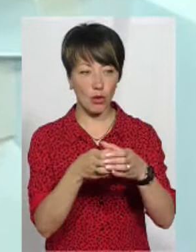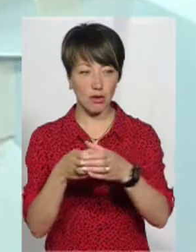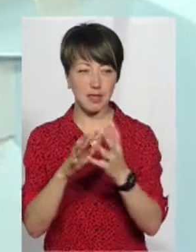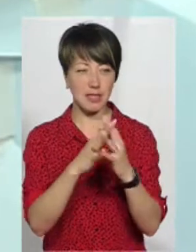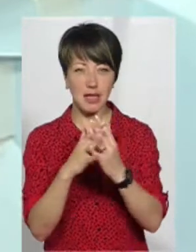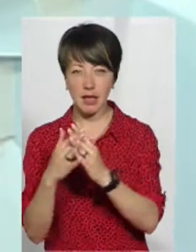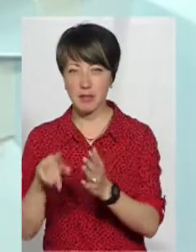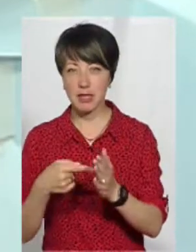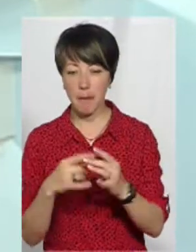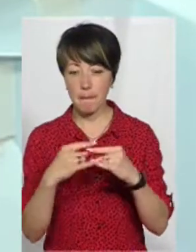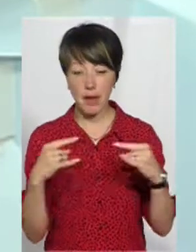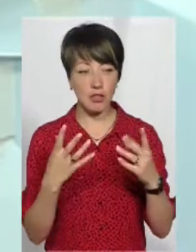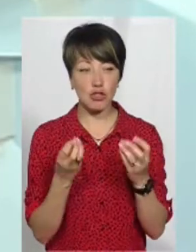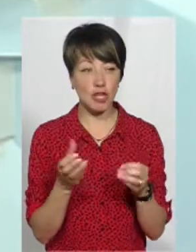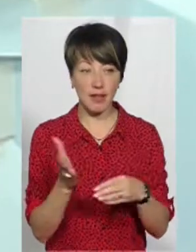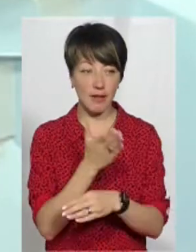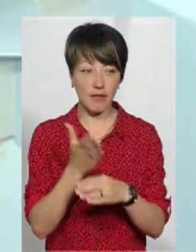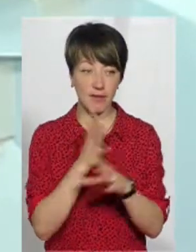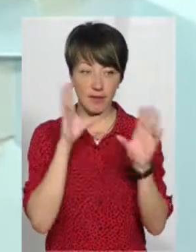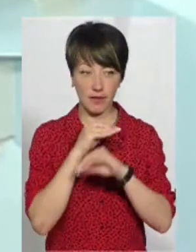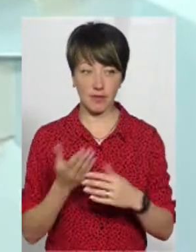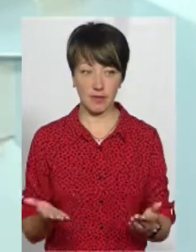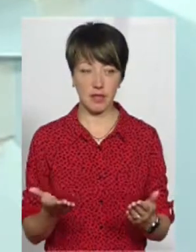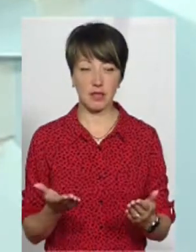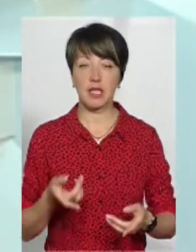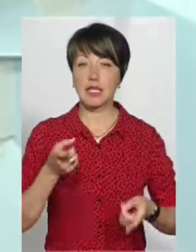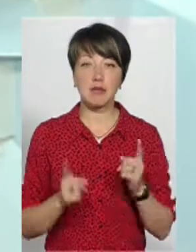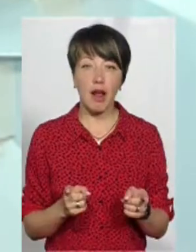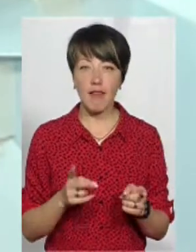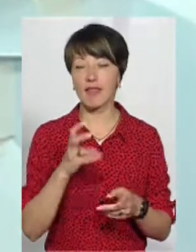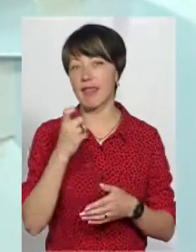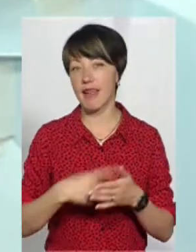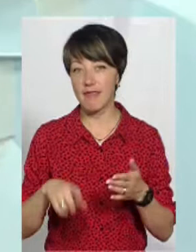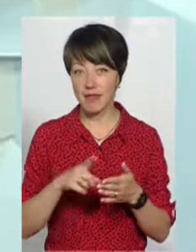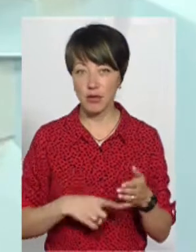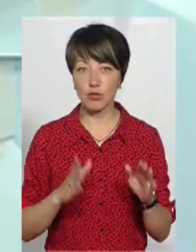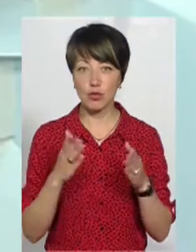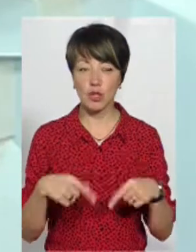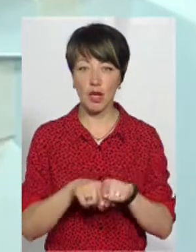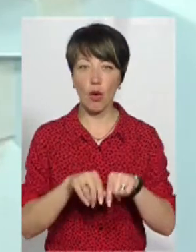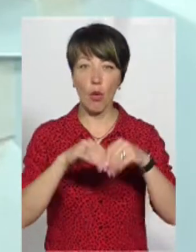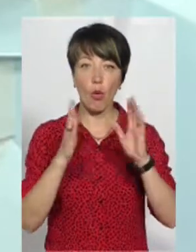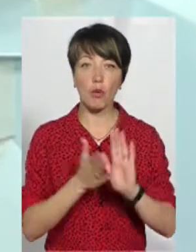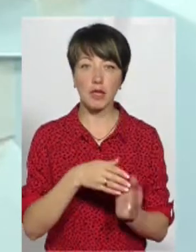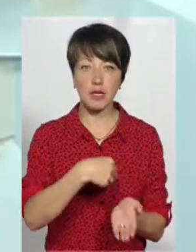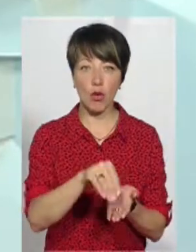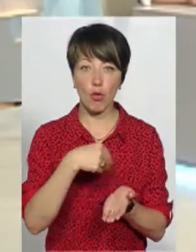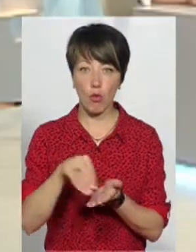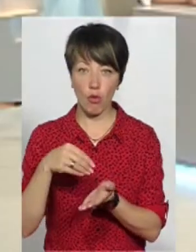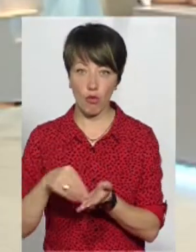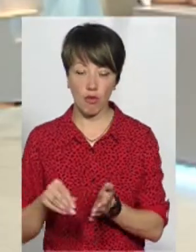що ці парти, тому що вони їх ще не виробили. Вони справді не вірили, що будуть такі обсяги